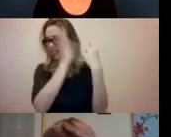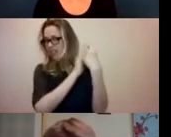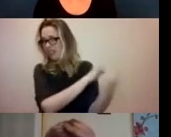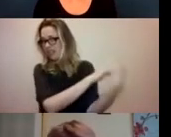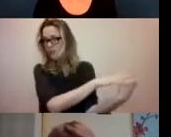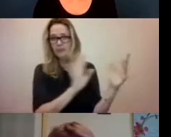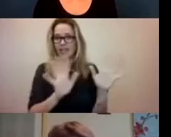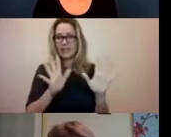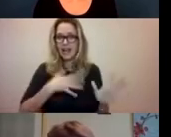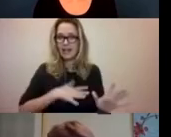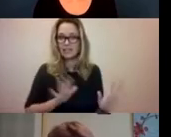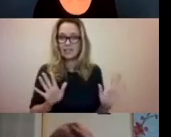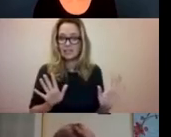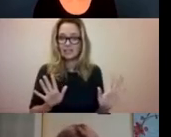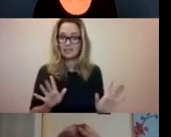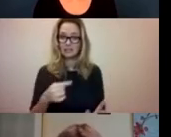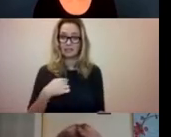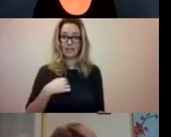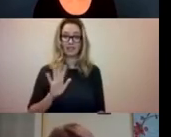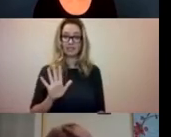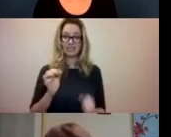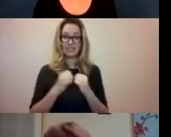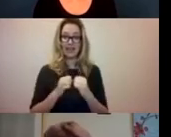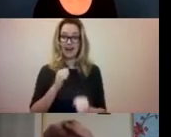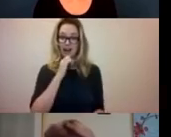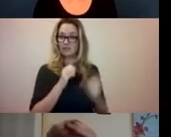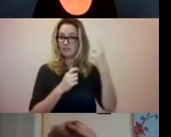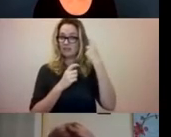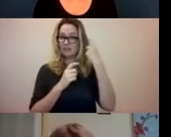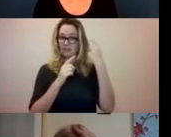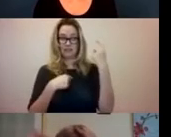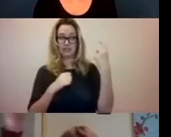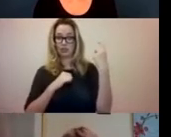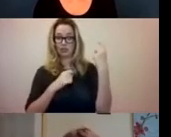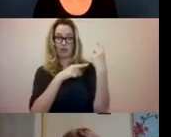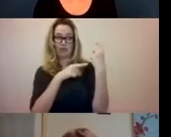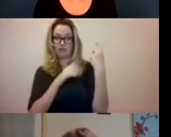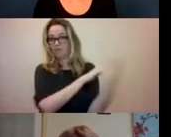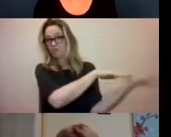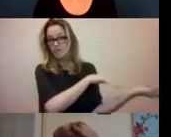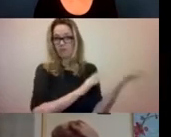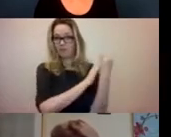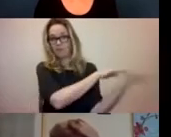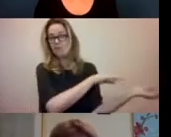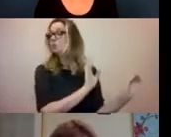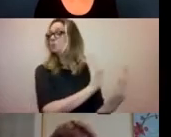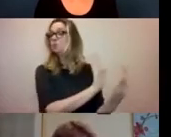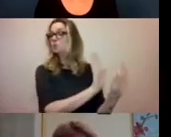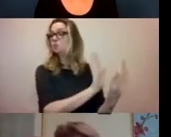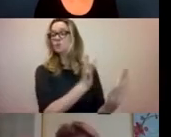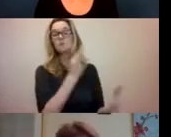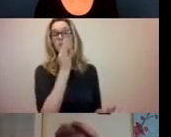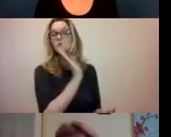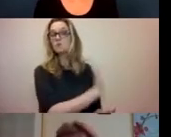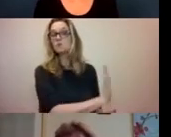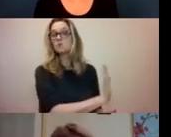niet. En dan ben je 10 jaar, dus dan is het de schuld van degene die het laatste kwam. Dus heel gedecideerd, zei ik tegen mijn moeder.